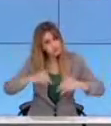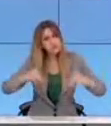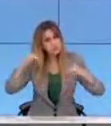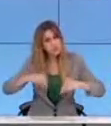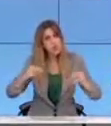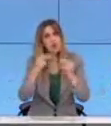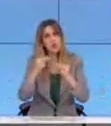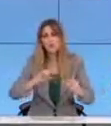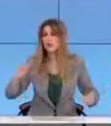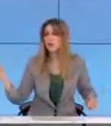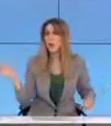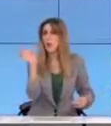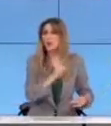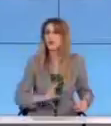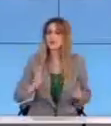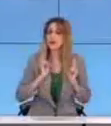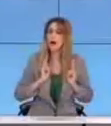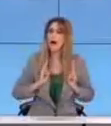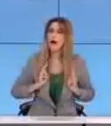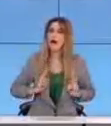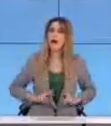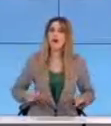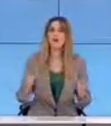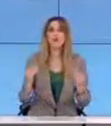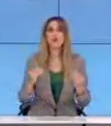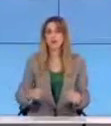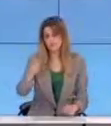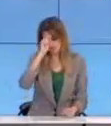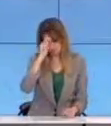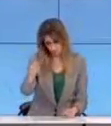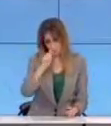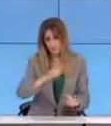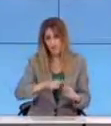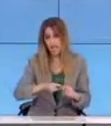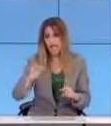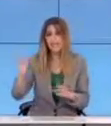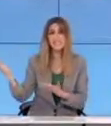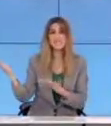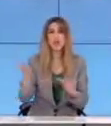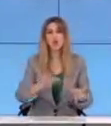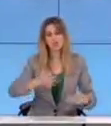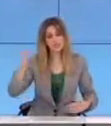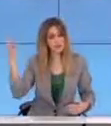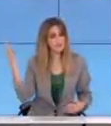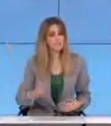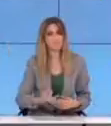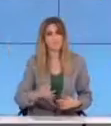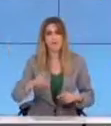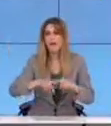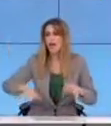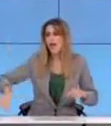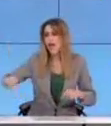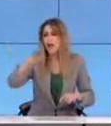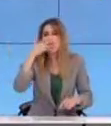ζεστή φιλοξενία των Ελλήνων, που απόλαυσαν τη σπάνια φυσική ομορφιά της πατρίδας μας. Όλοι αυτοί